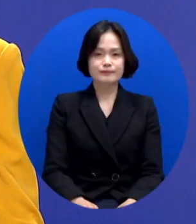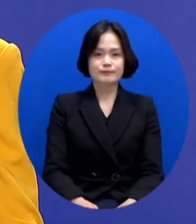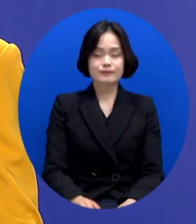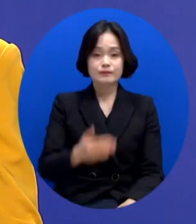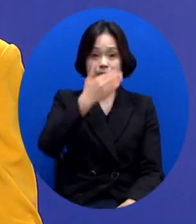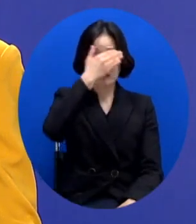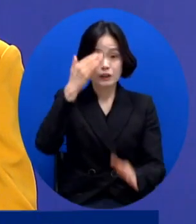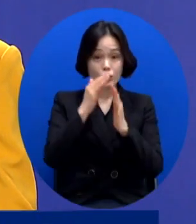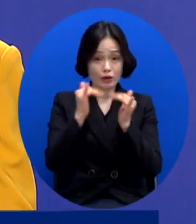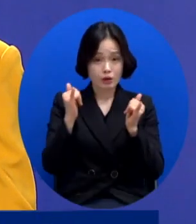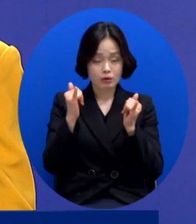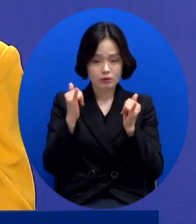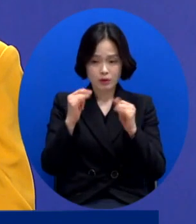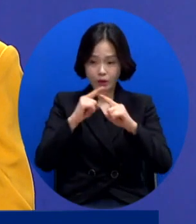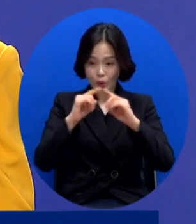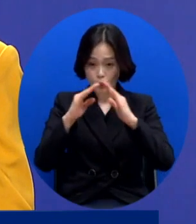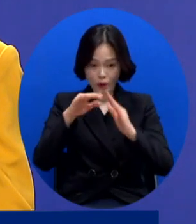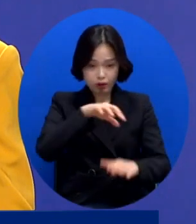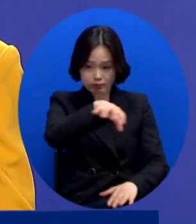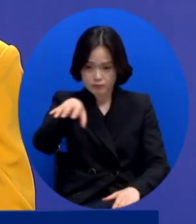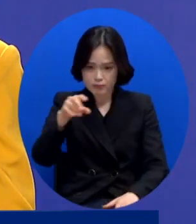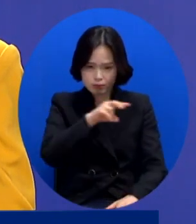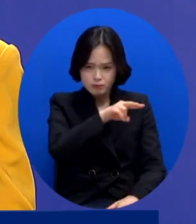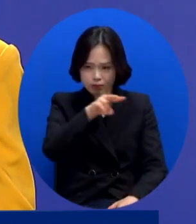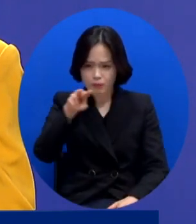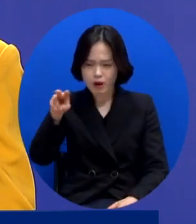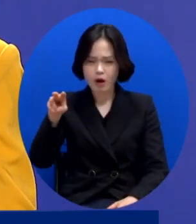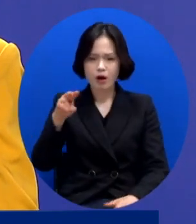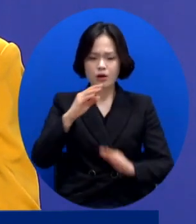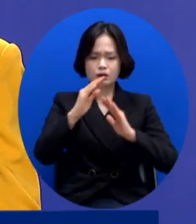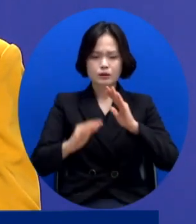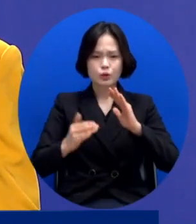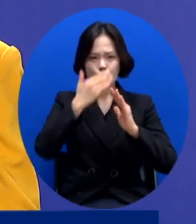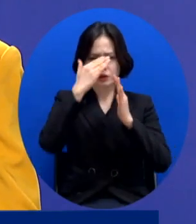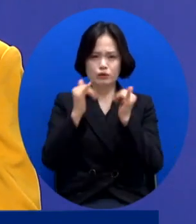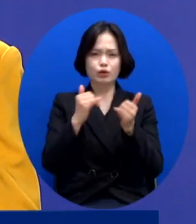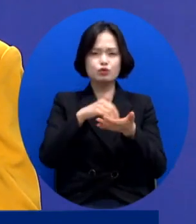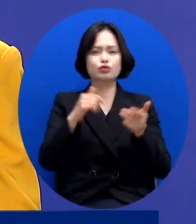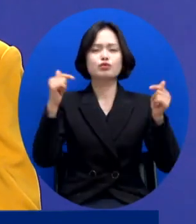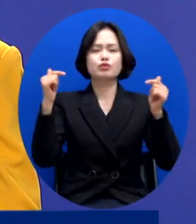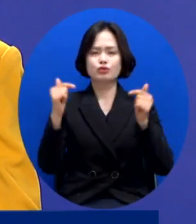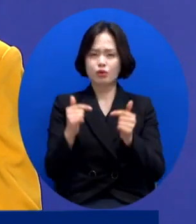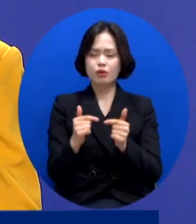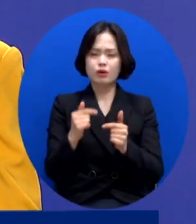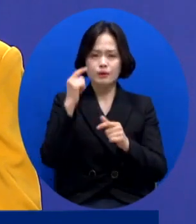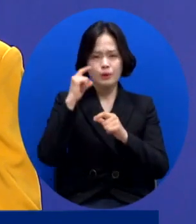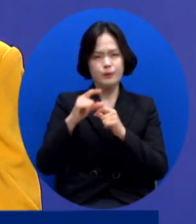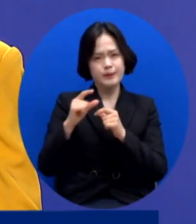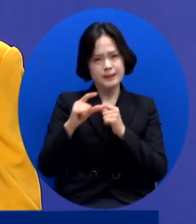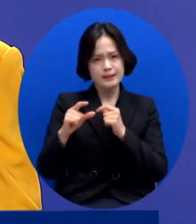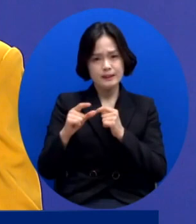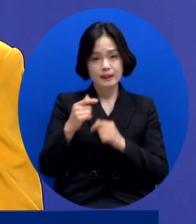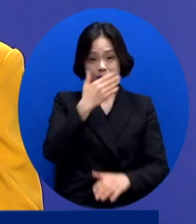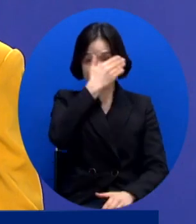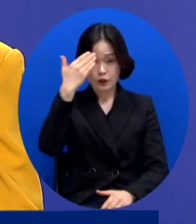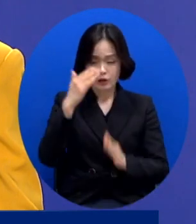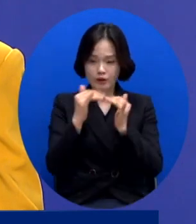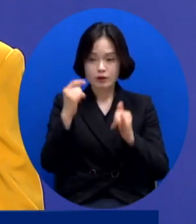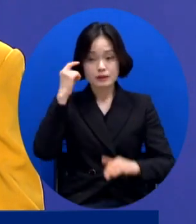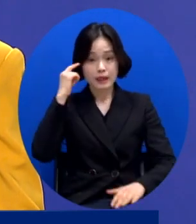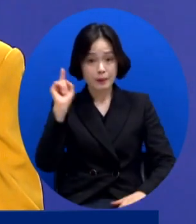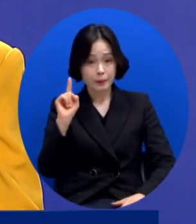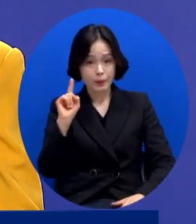청년들이 줄어들고 있습니다 한국교회에 고민도 커지고 있는데요 이런 가운데 기독 청년들의 생각을 알아보는 조사 결과가